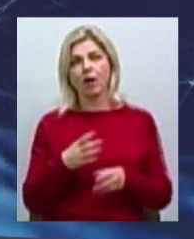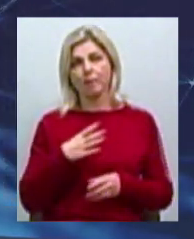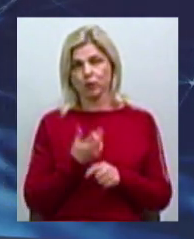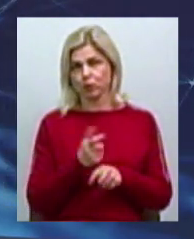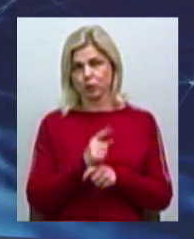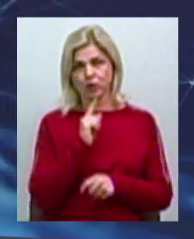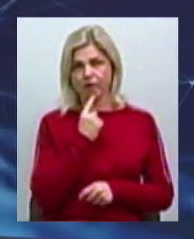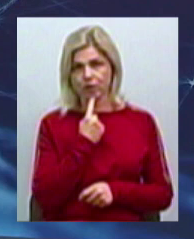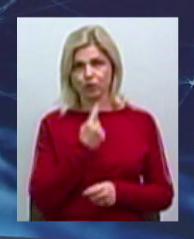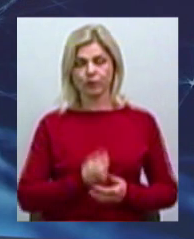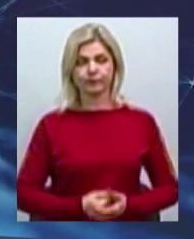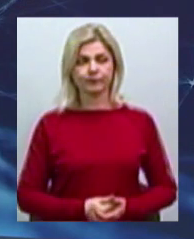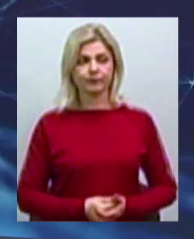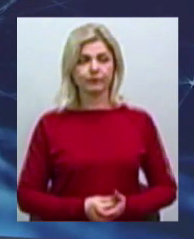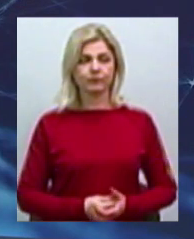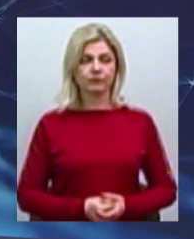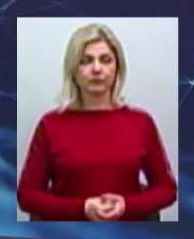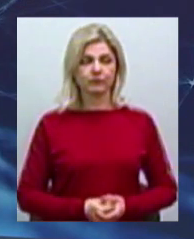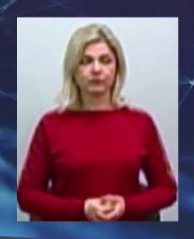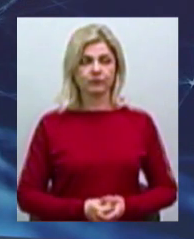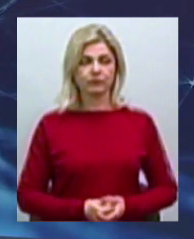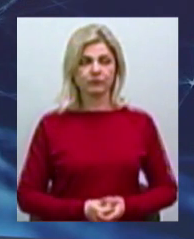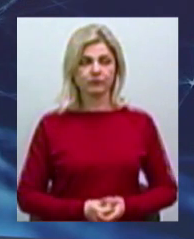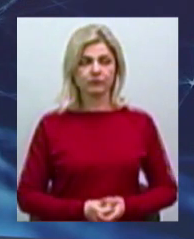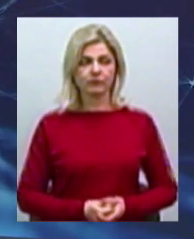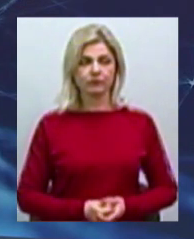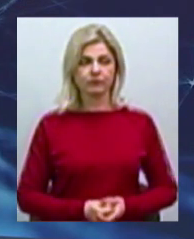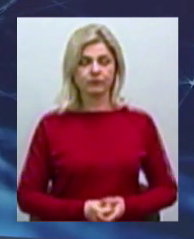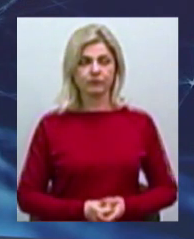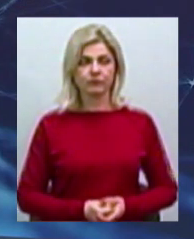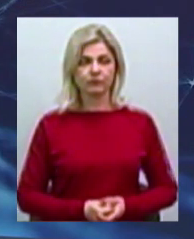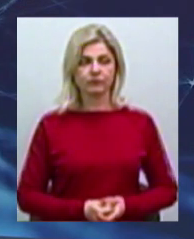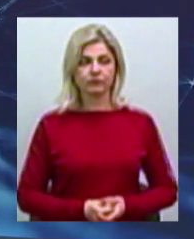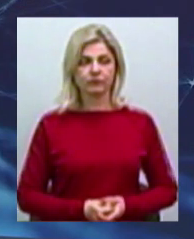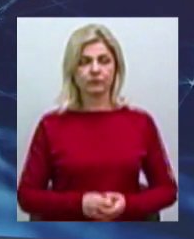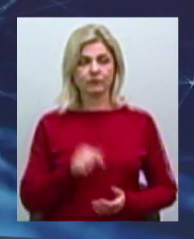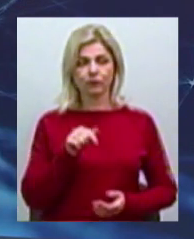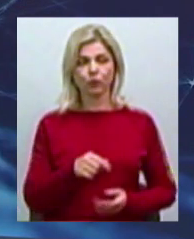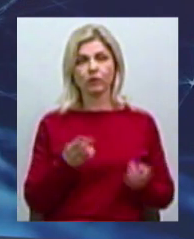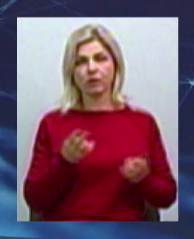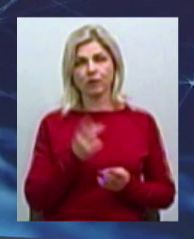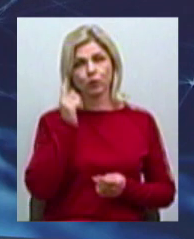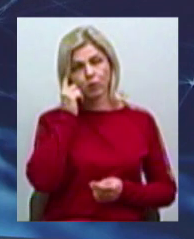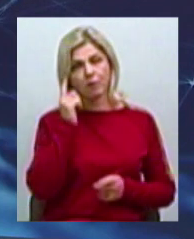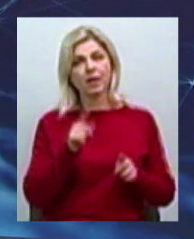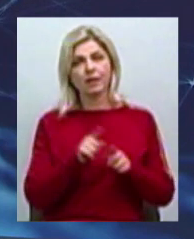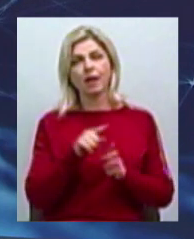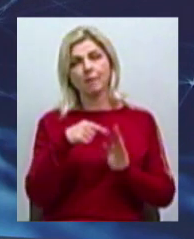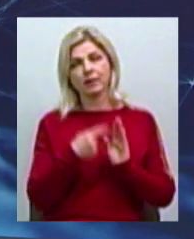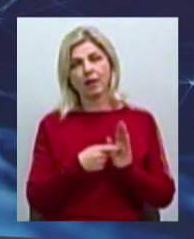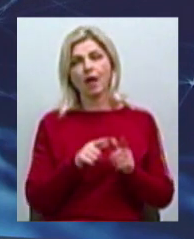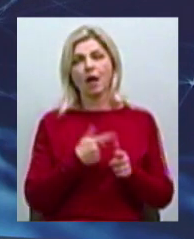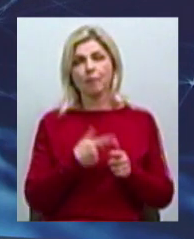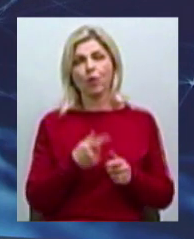дуже важко. І тут варто, ну, тут варто думати, да, над такими питаннями, бо це